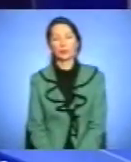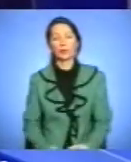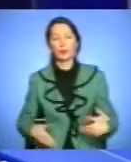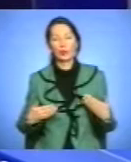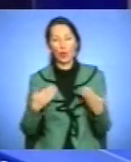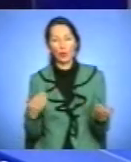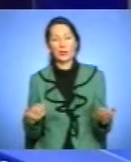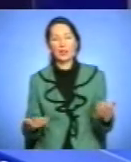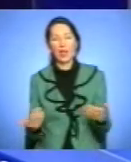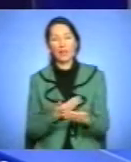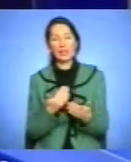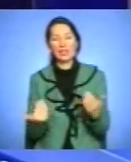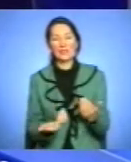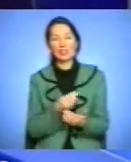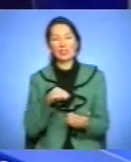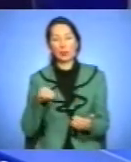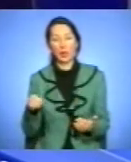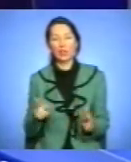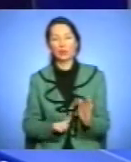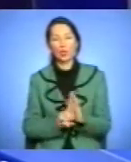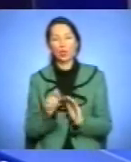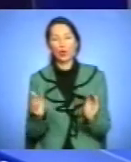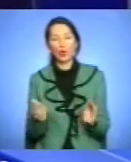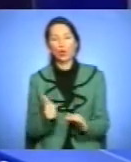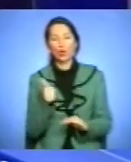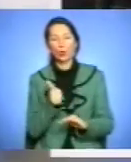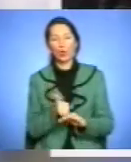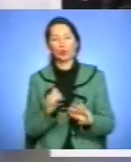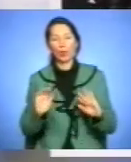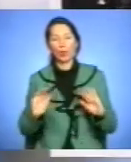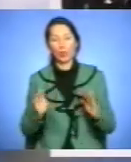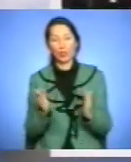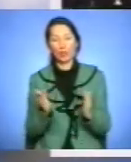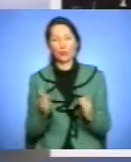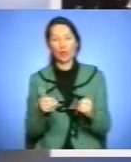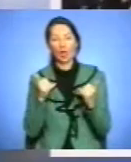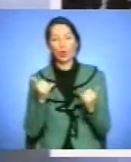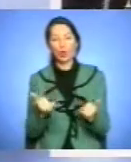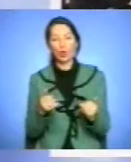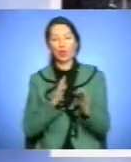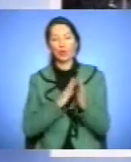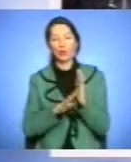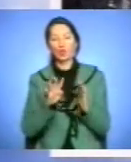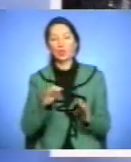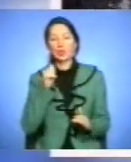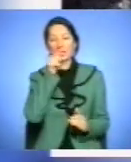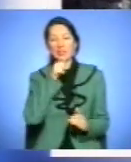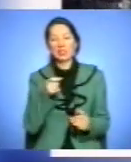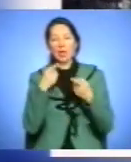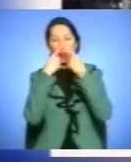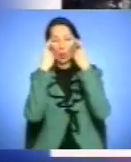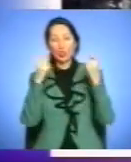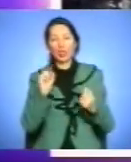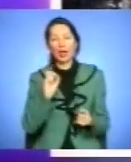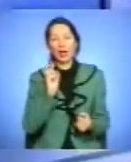Вітаю вас в ефірі Вісті ТТБ. Спочатку коротко про головні події. Сьогодні 94-та річниця проголошення